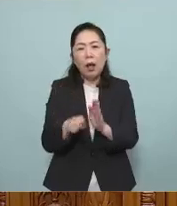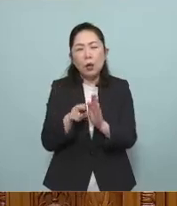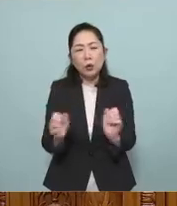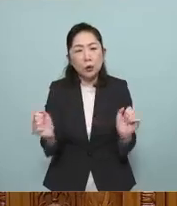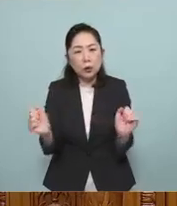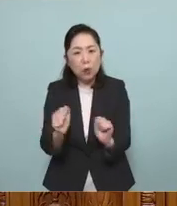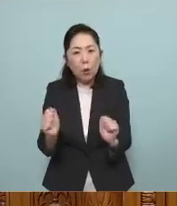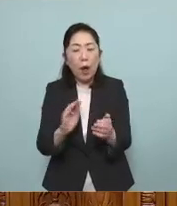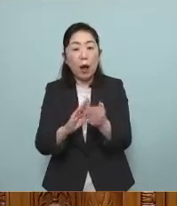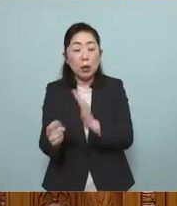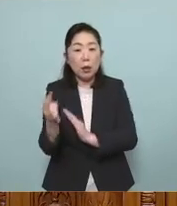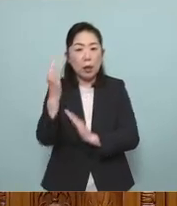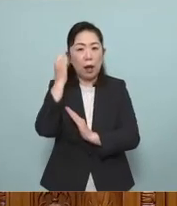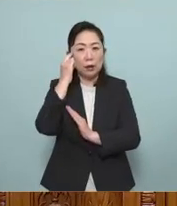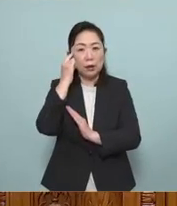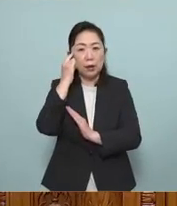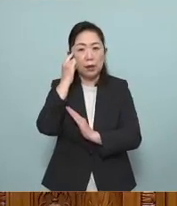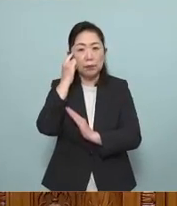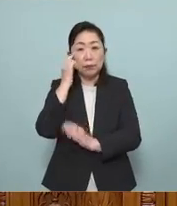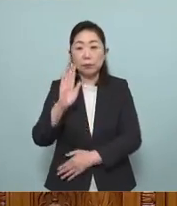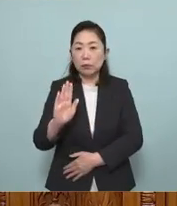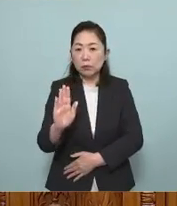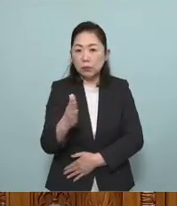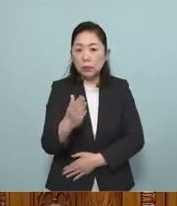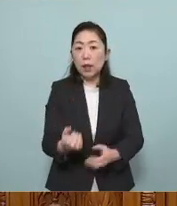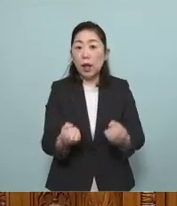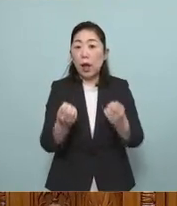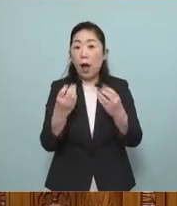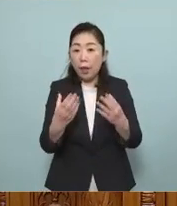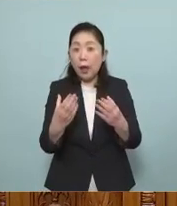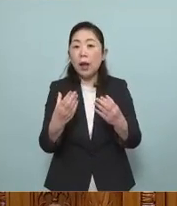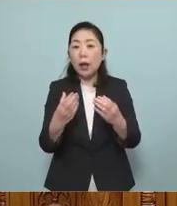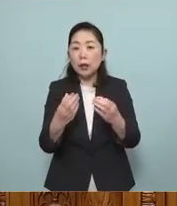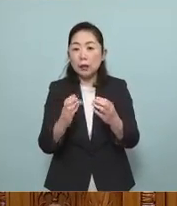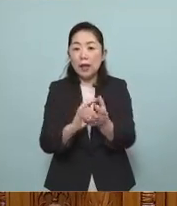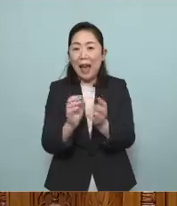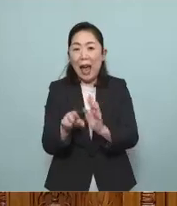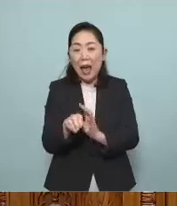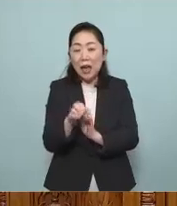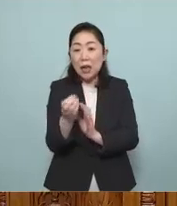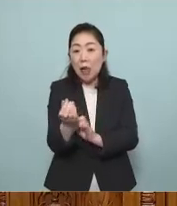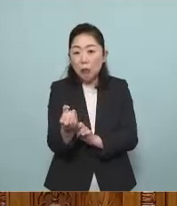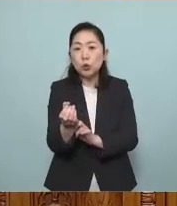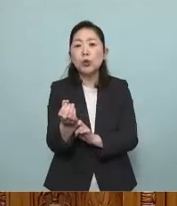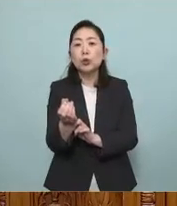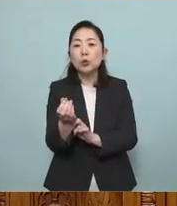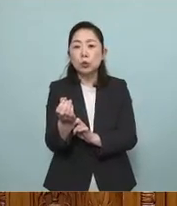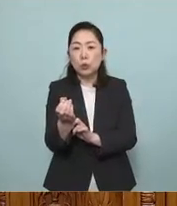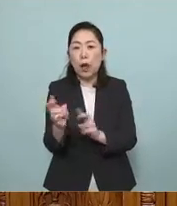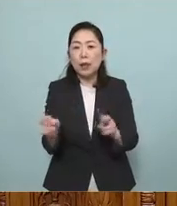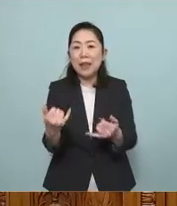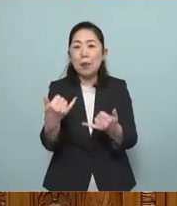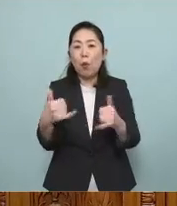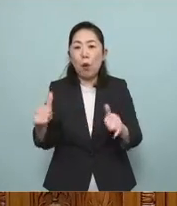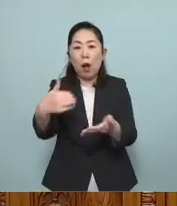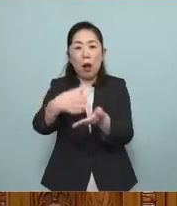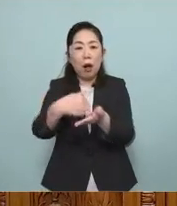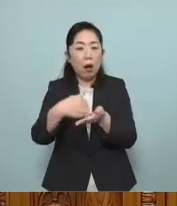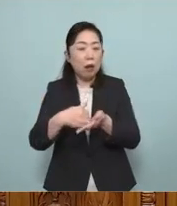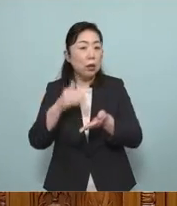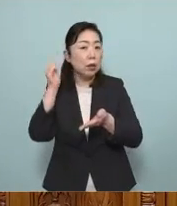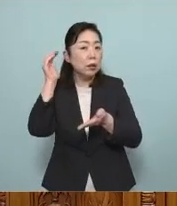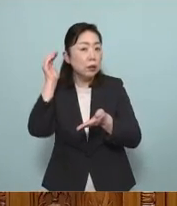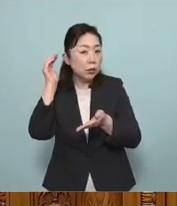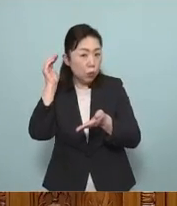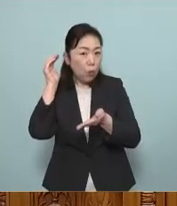改めて感じます。ただし、新しい変異株の可能性は、専門家からも指摘を